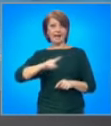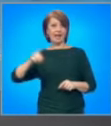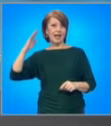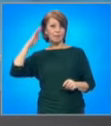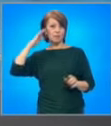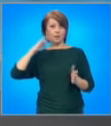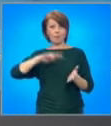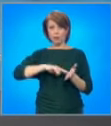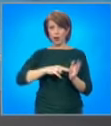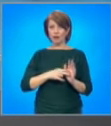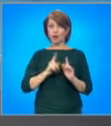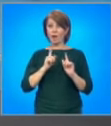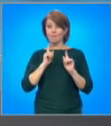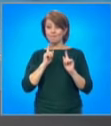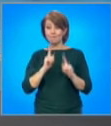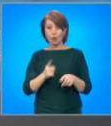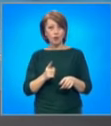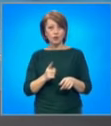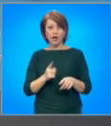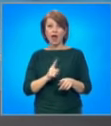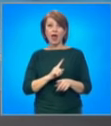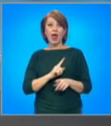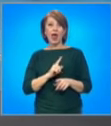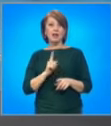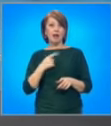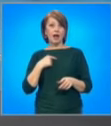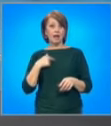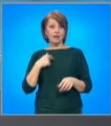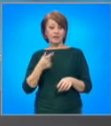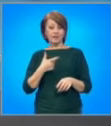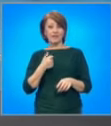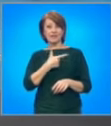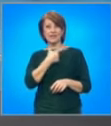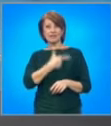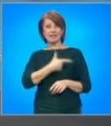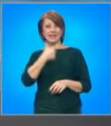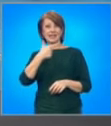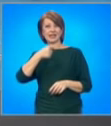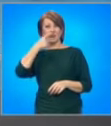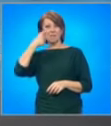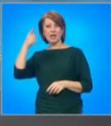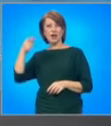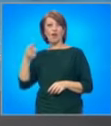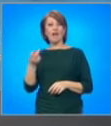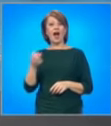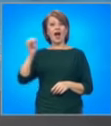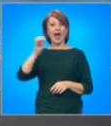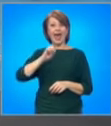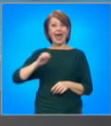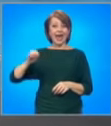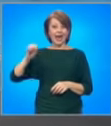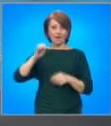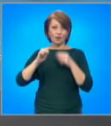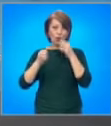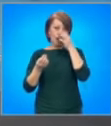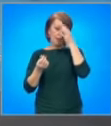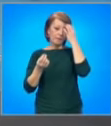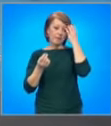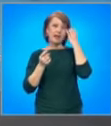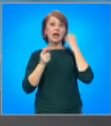на проекта може да ни коства не само над 70 милиона евро европейско финансиране, но и да трябва да връщаме още